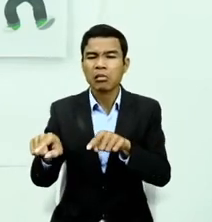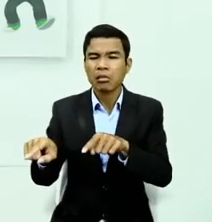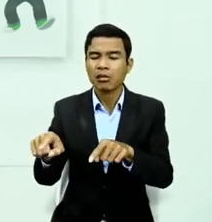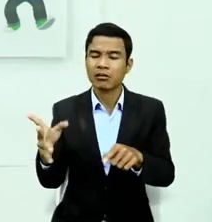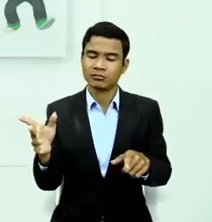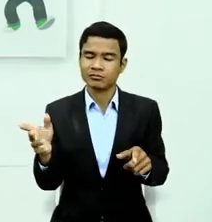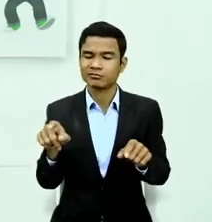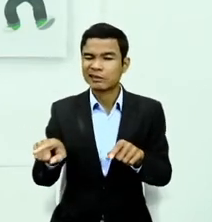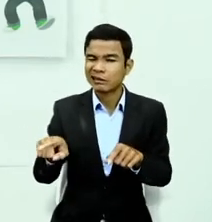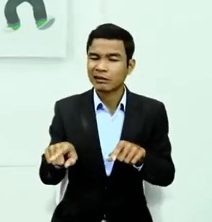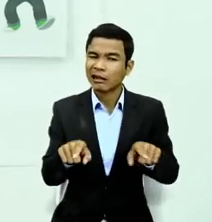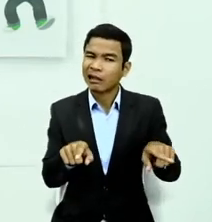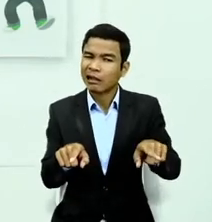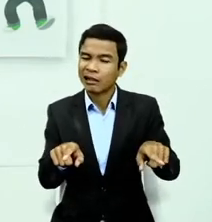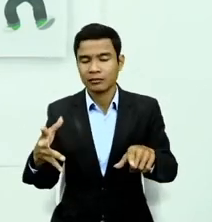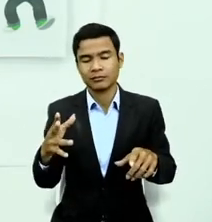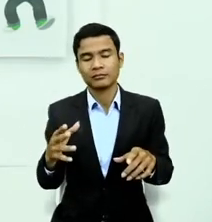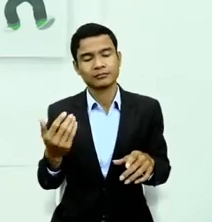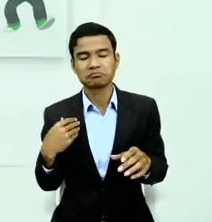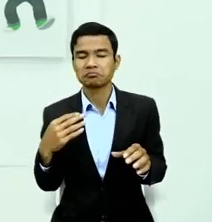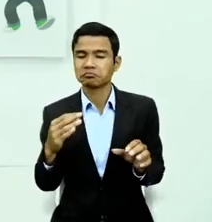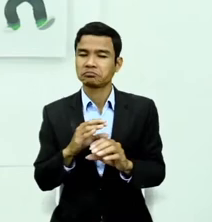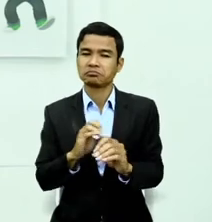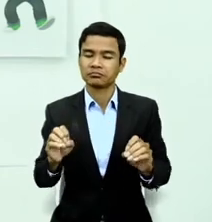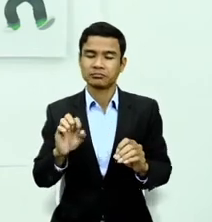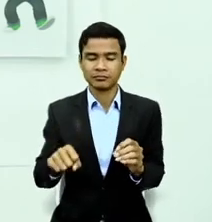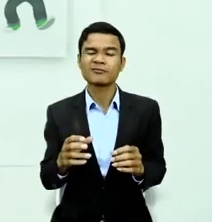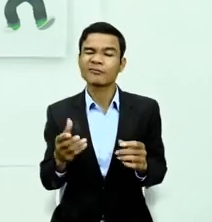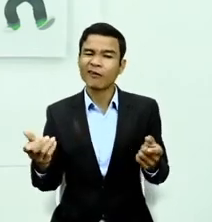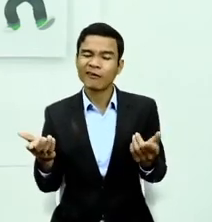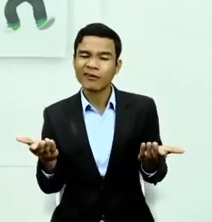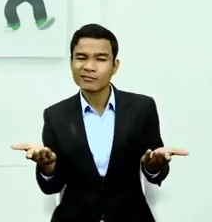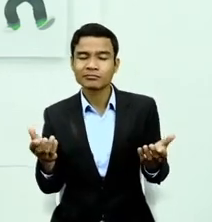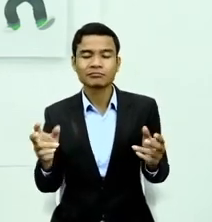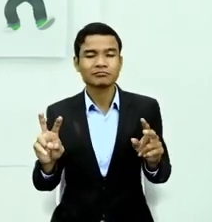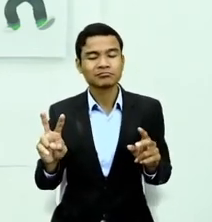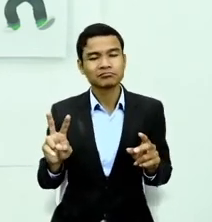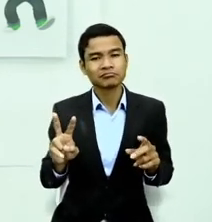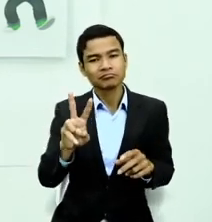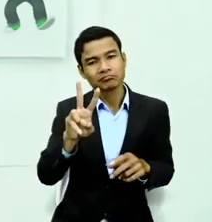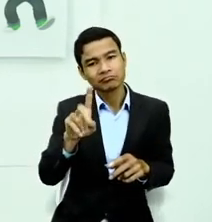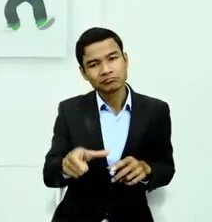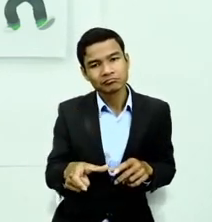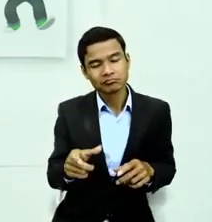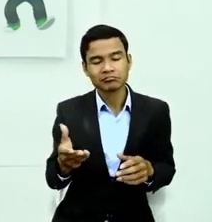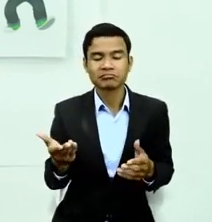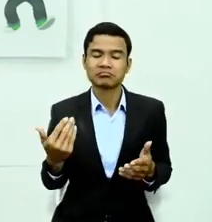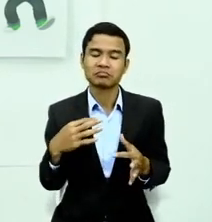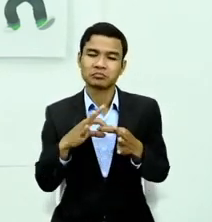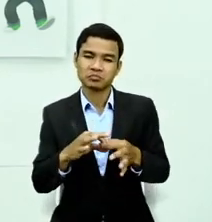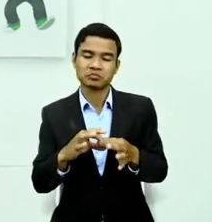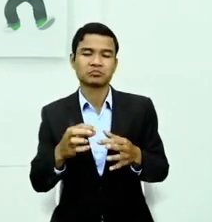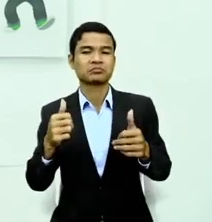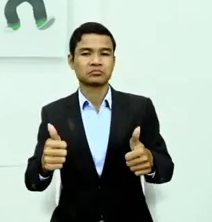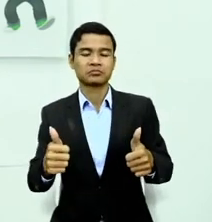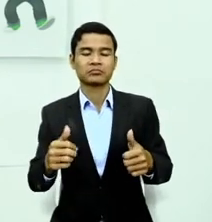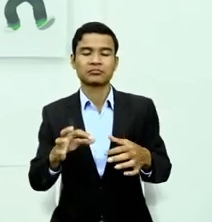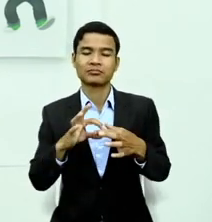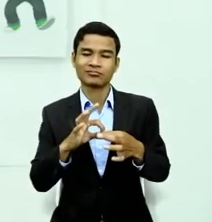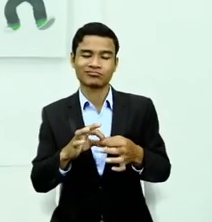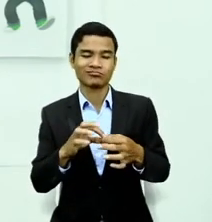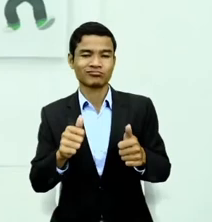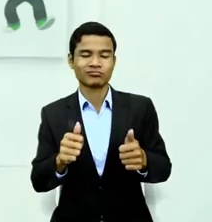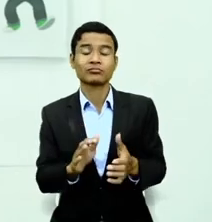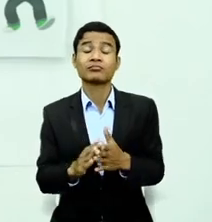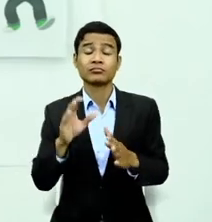cứ ớt tê chẳng phụ quát tình pi nâng cứ miến miến ấy đấy con chà cứ miến tầm nẹ tầm nâng là ồ